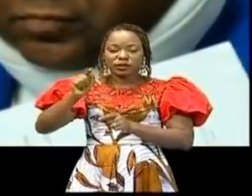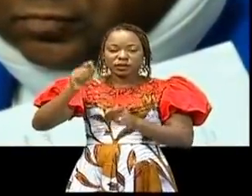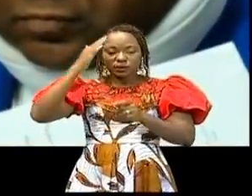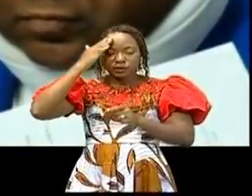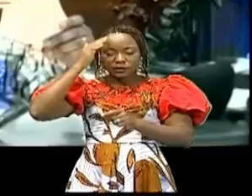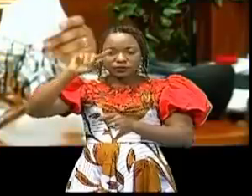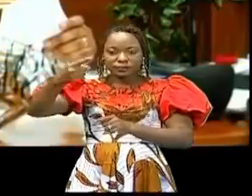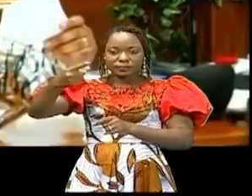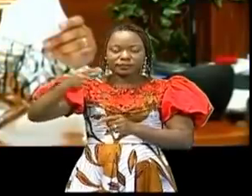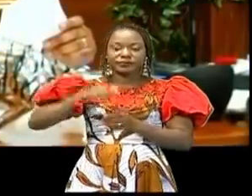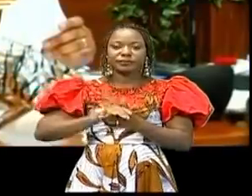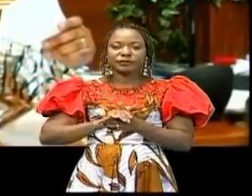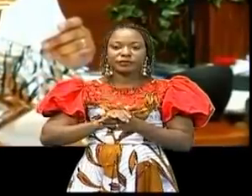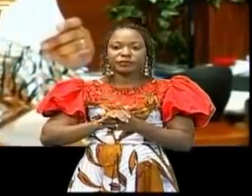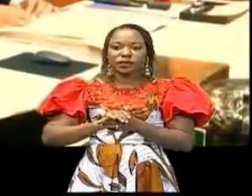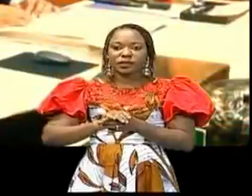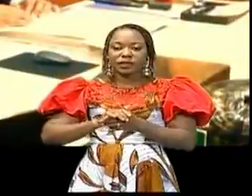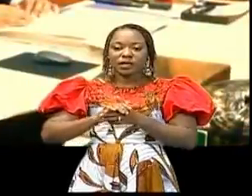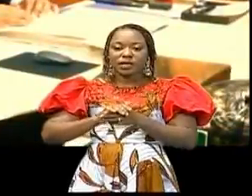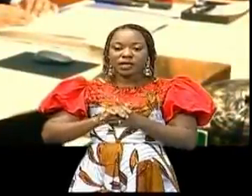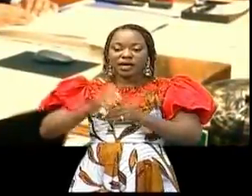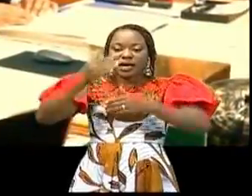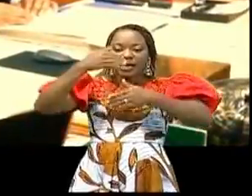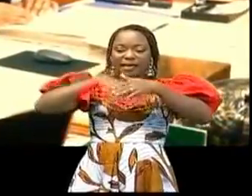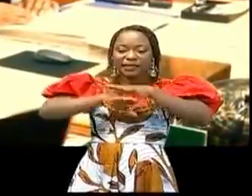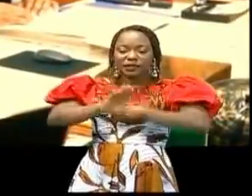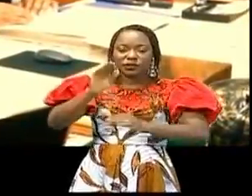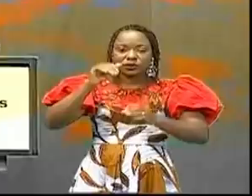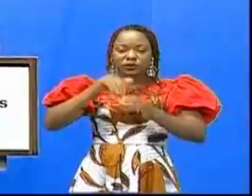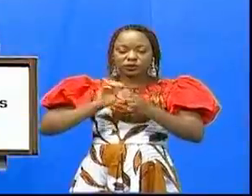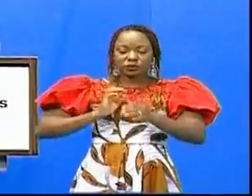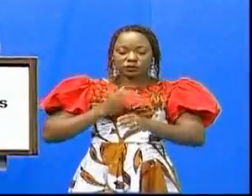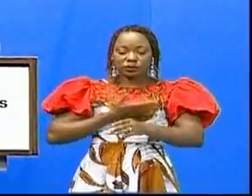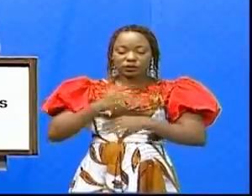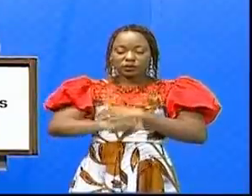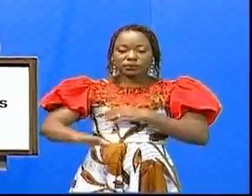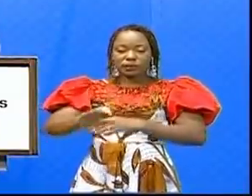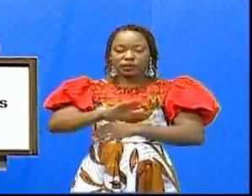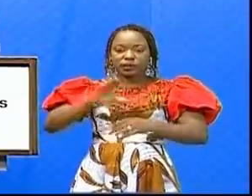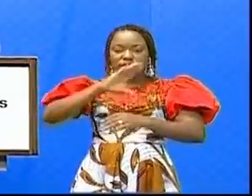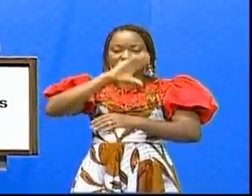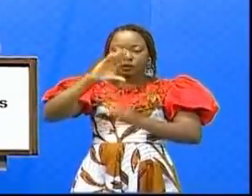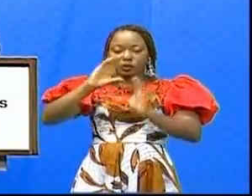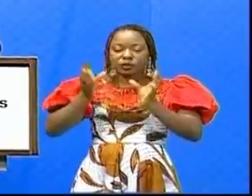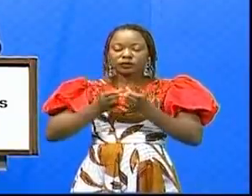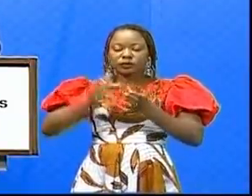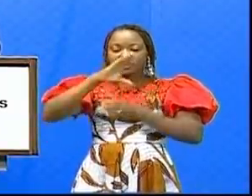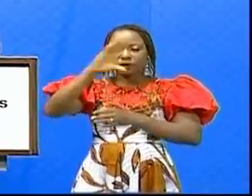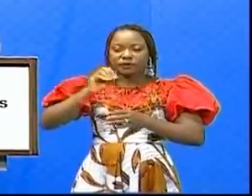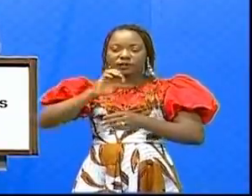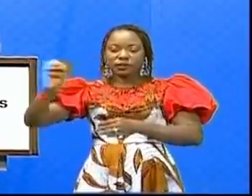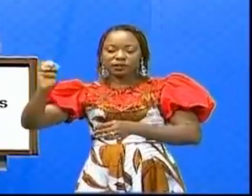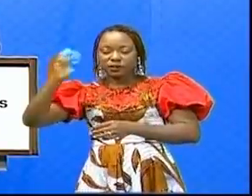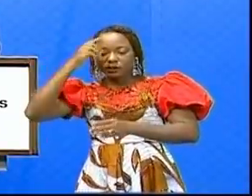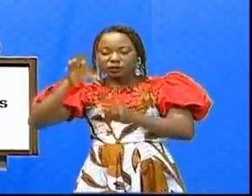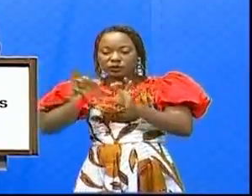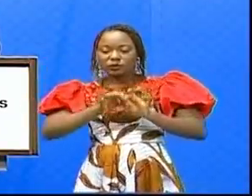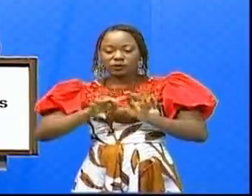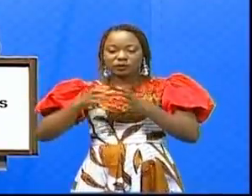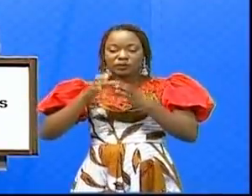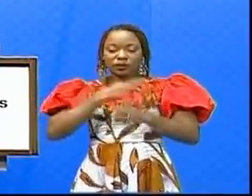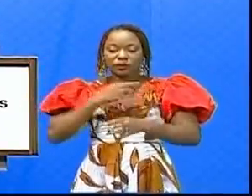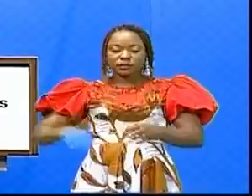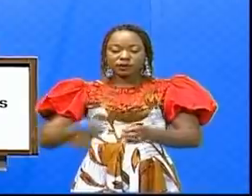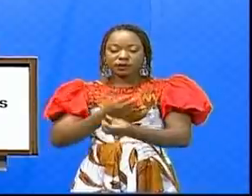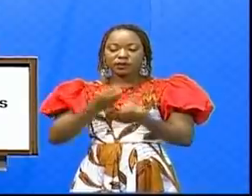1. De l'adhésion de notre pays à la communauté de l'Afrique de l'Est et du renforcement de la coopération avec la République